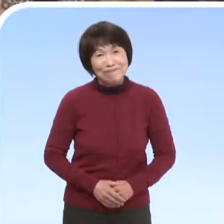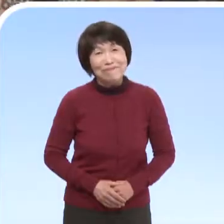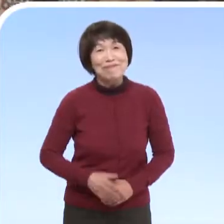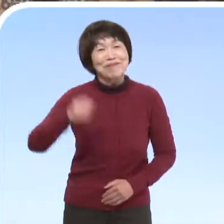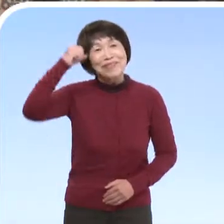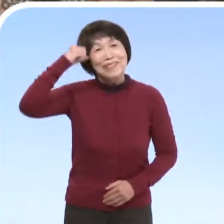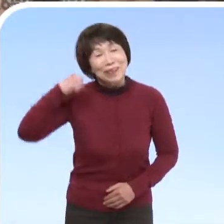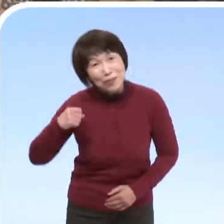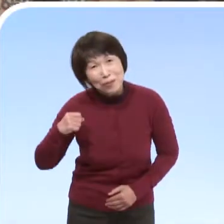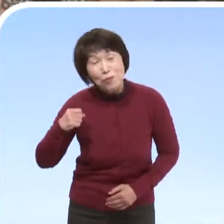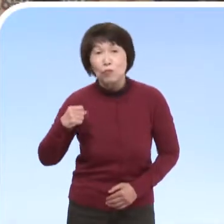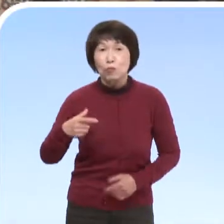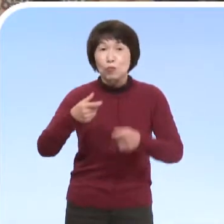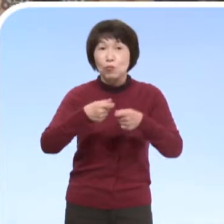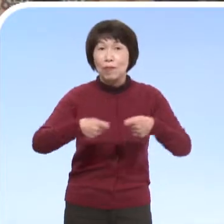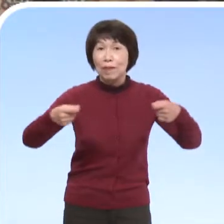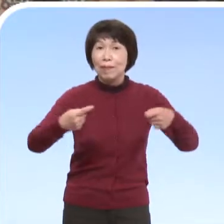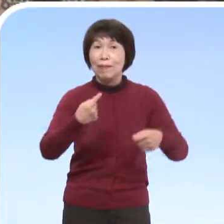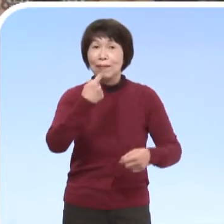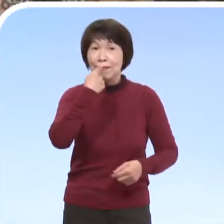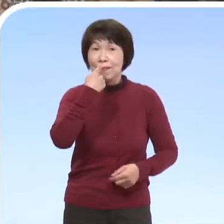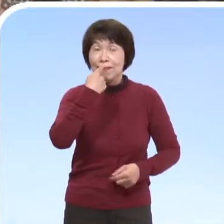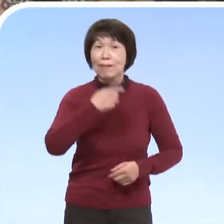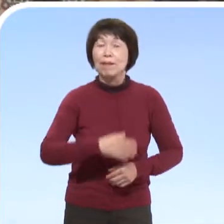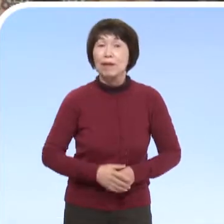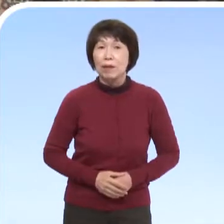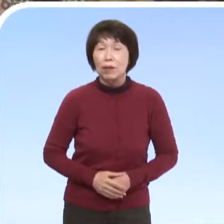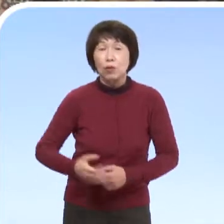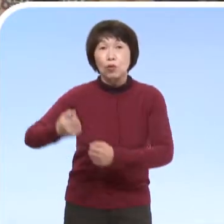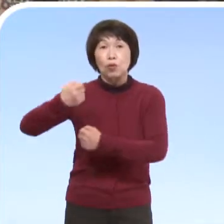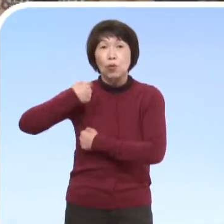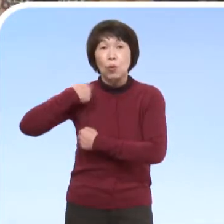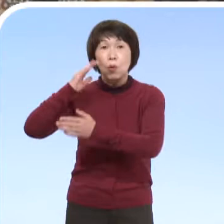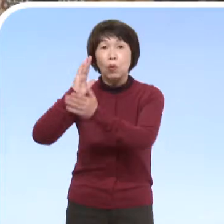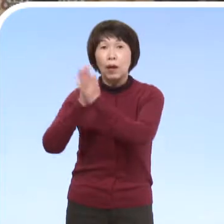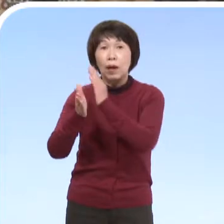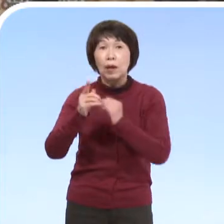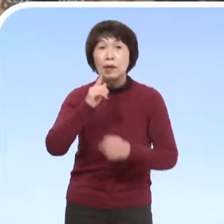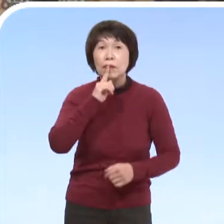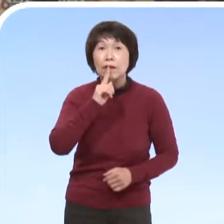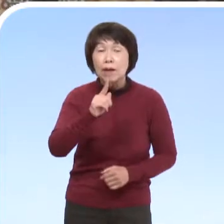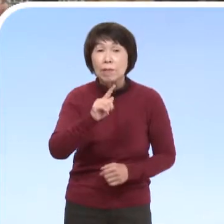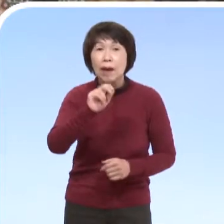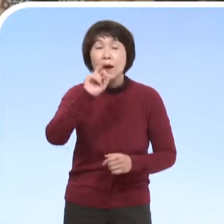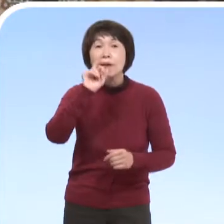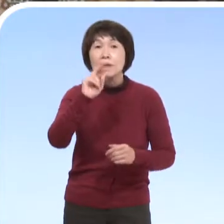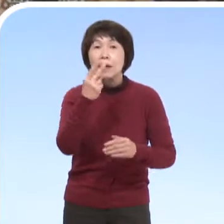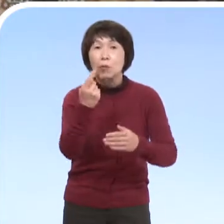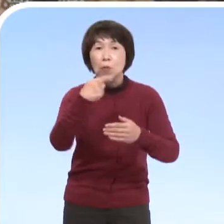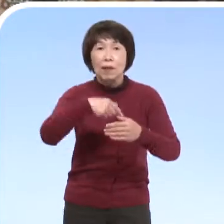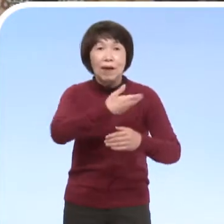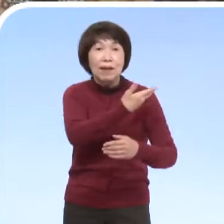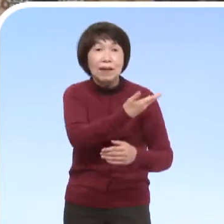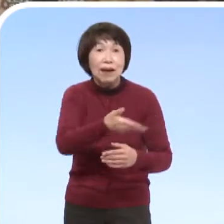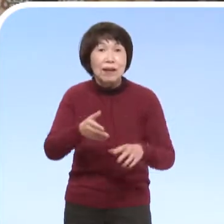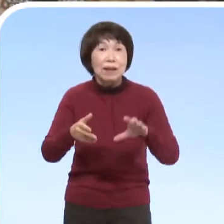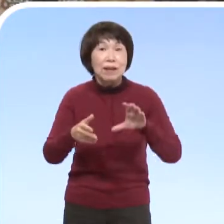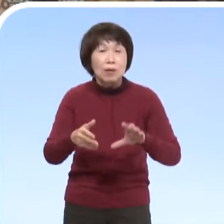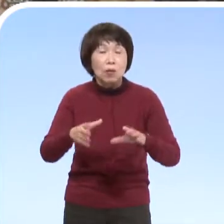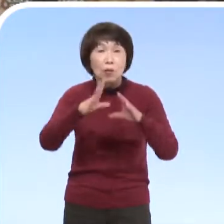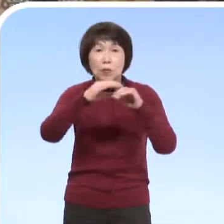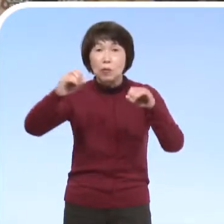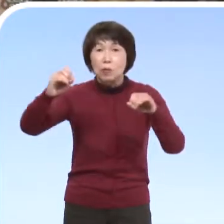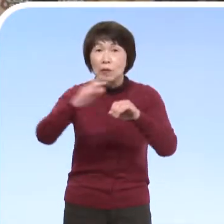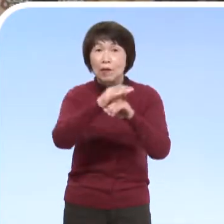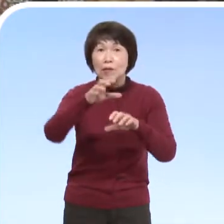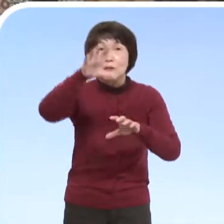おはようございます。シンデレラエクスプレスの渡辺広重です。兵庫県はですね、瀬戸内海と日本海に両